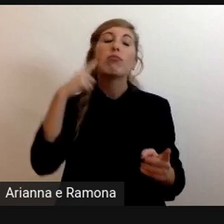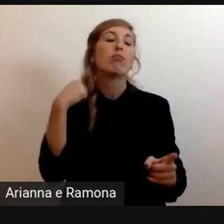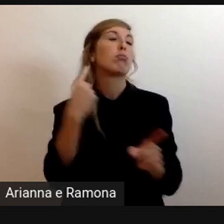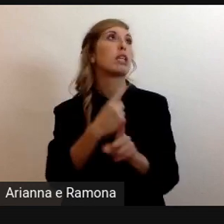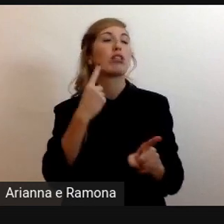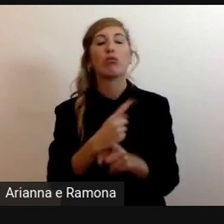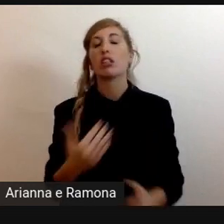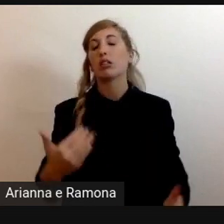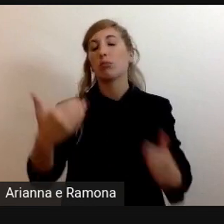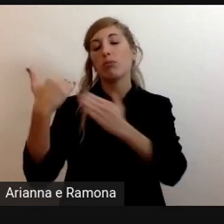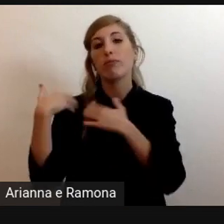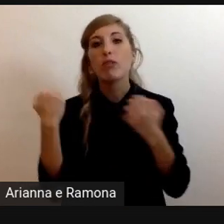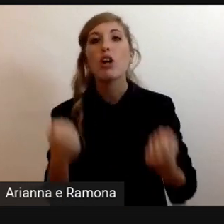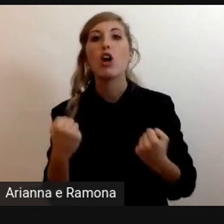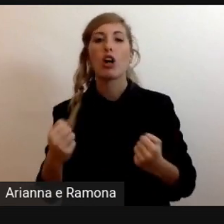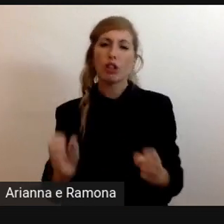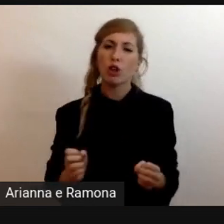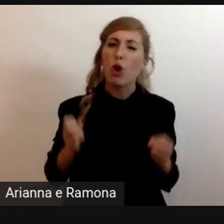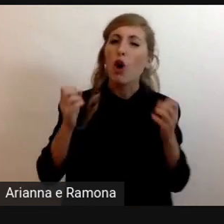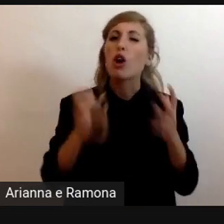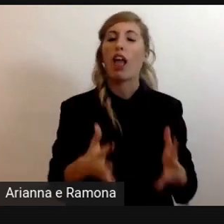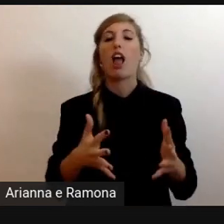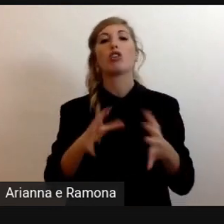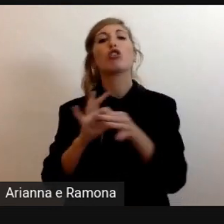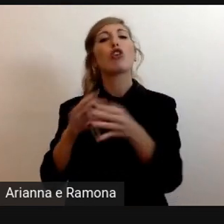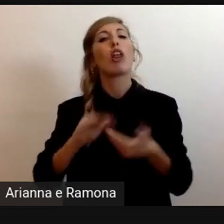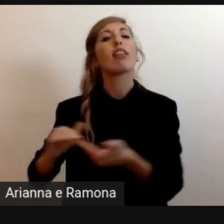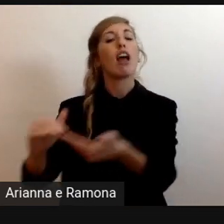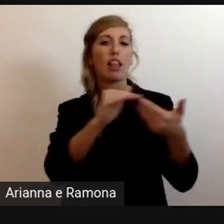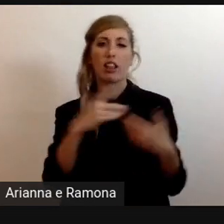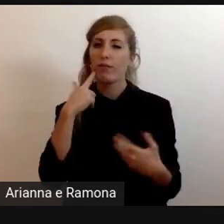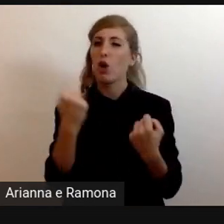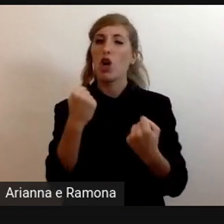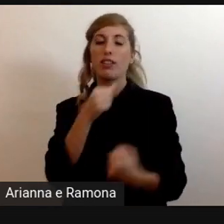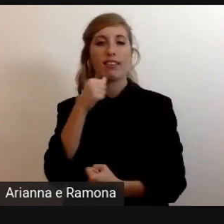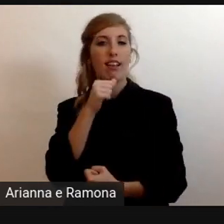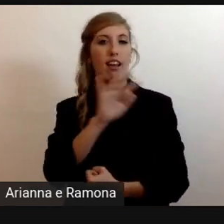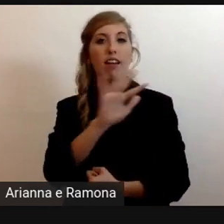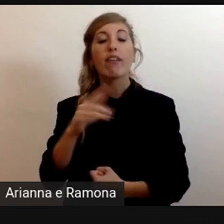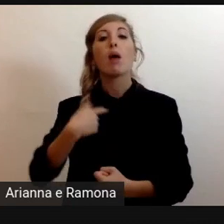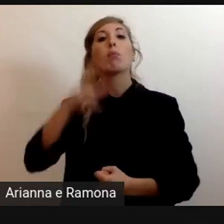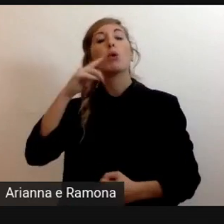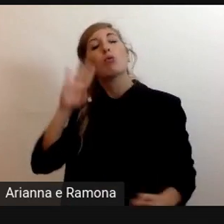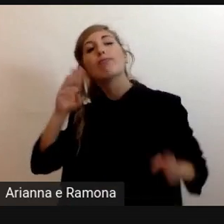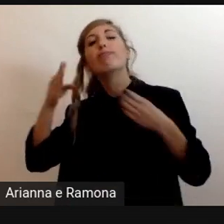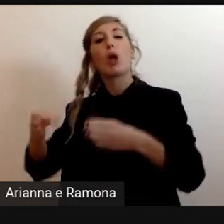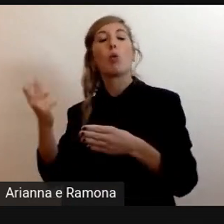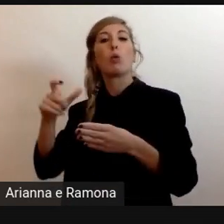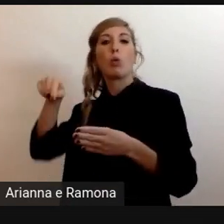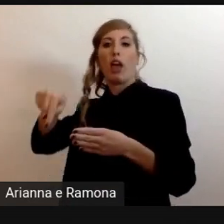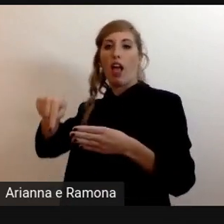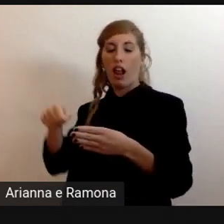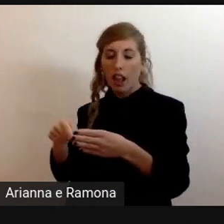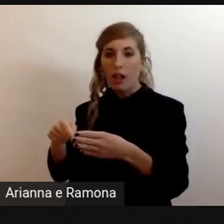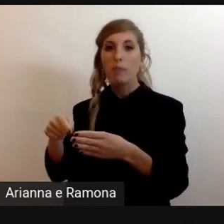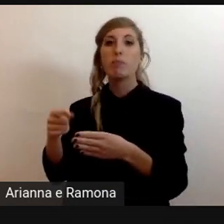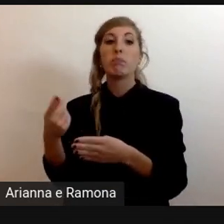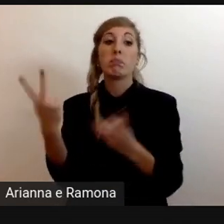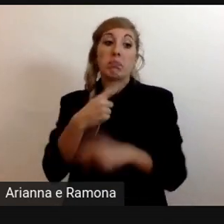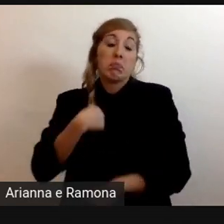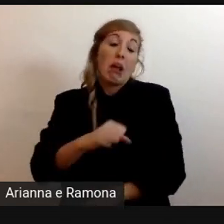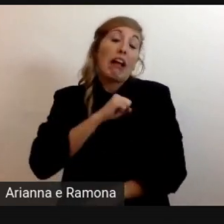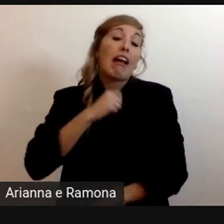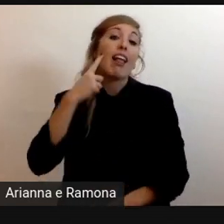coraggio e solidarietà e soprattutto nel settore culturale però penso che il